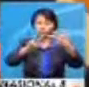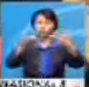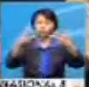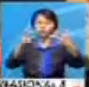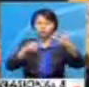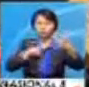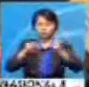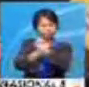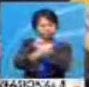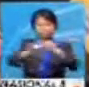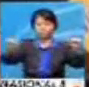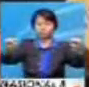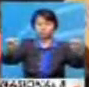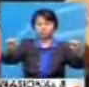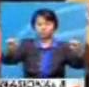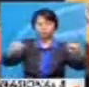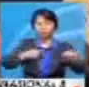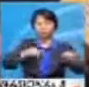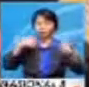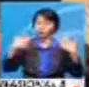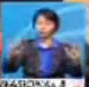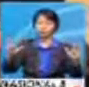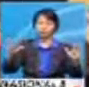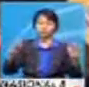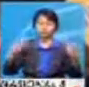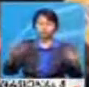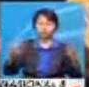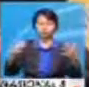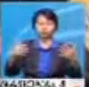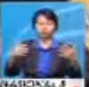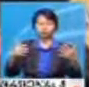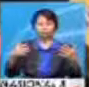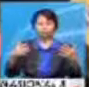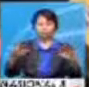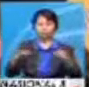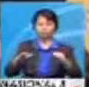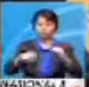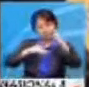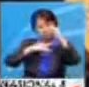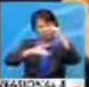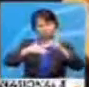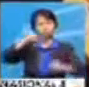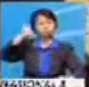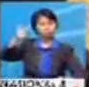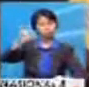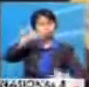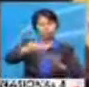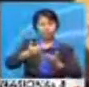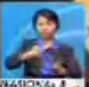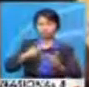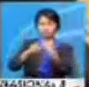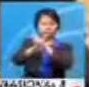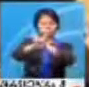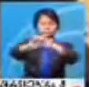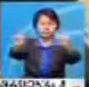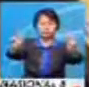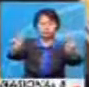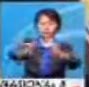apa, persiapan semua tu diri saya semua dah dalam di tahap yang terbaik dan saya ready lah untuk